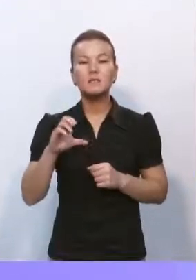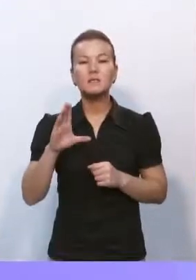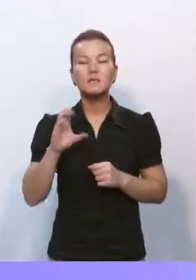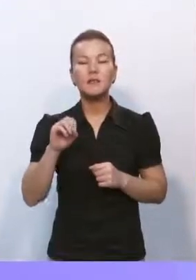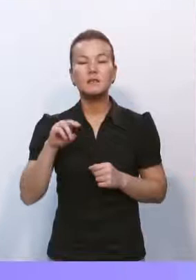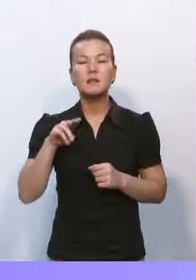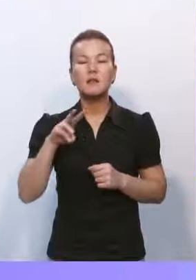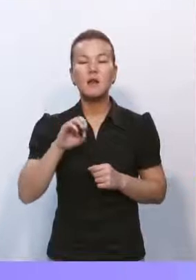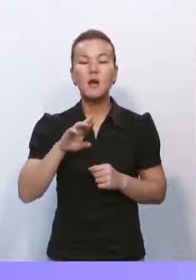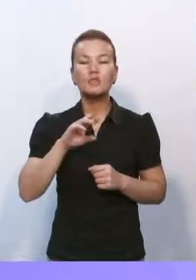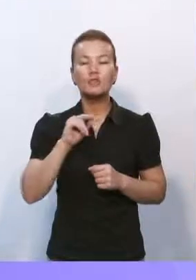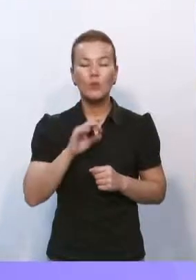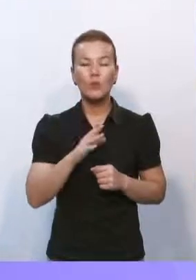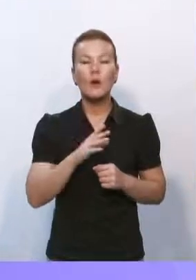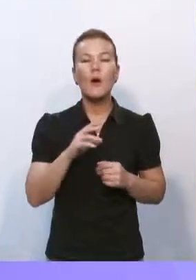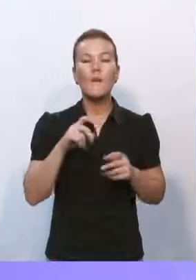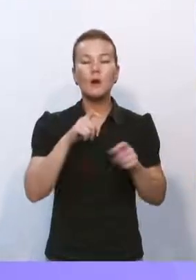Светлячок пробежал в темноте.